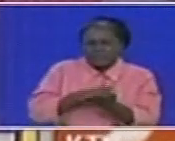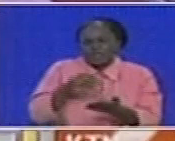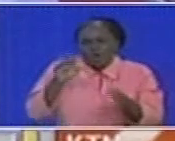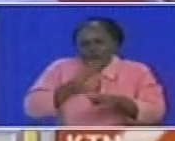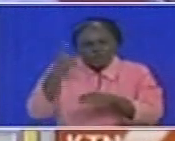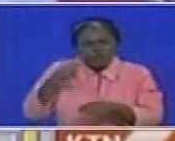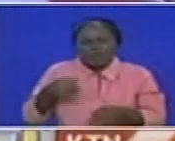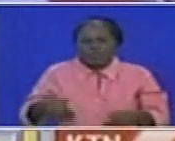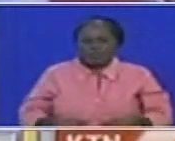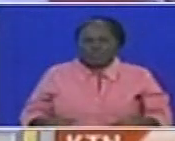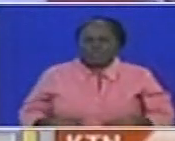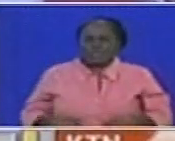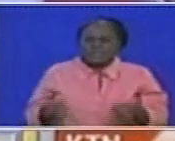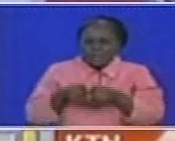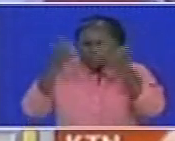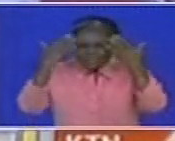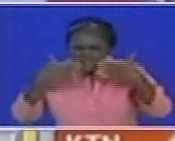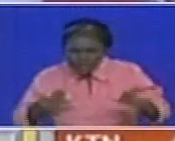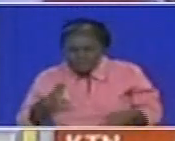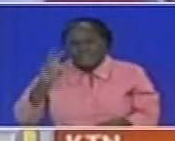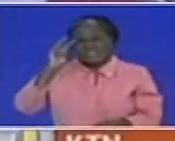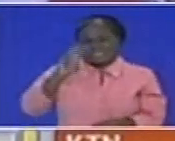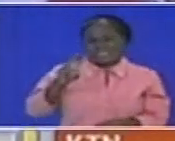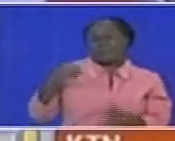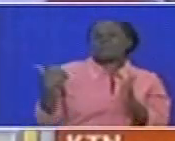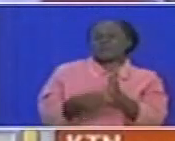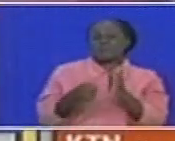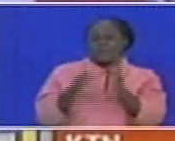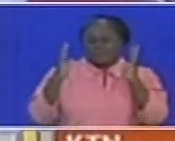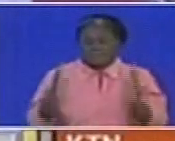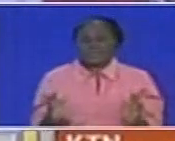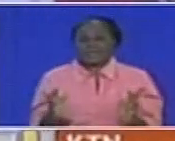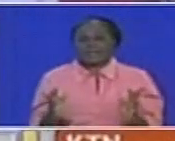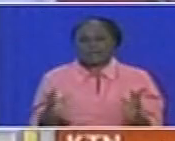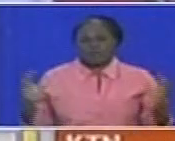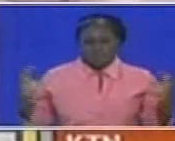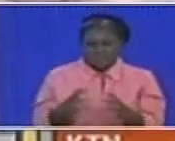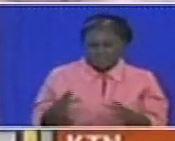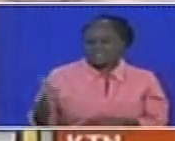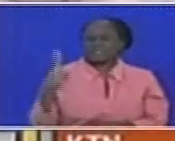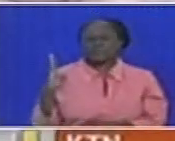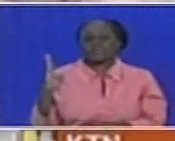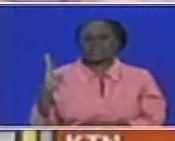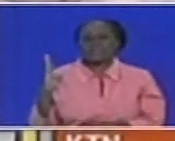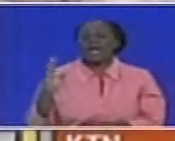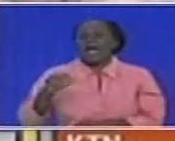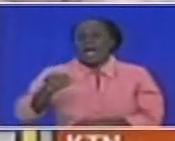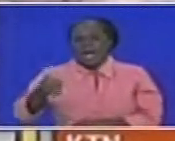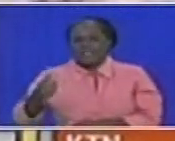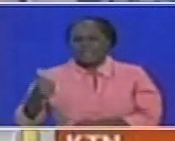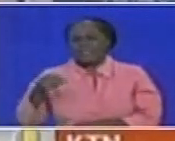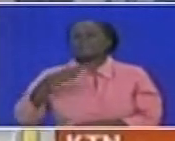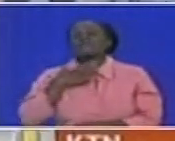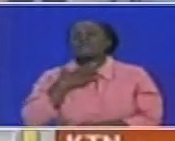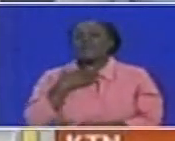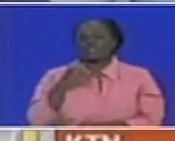vijana. Kama Waislamu pia tunaliona hii ni shida katika jamii yetu, si shida tu la masala ya usalama. Wengine ambao hawakutaka